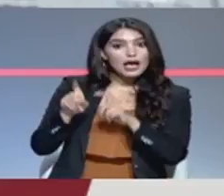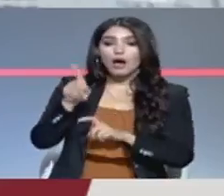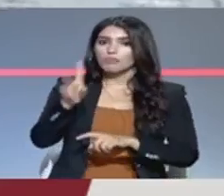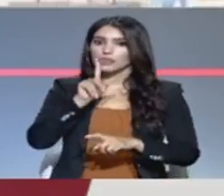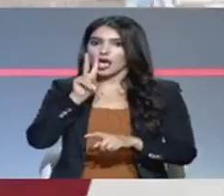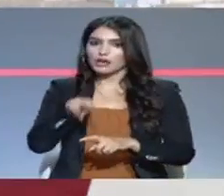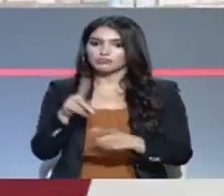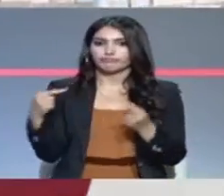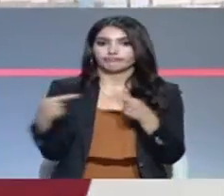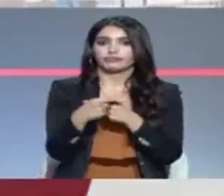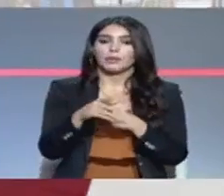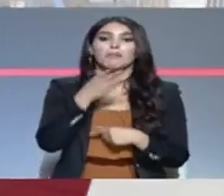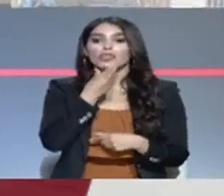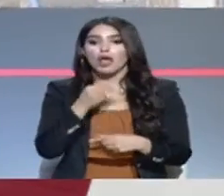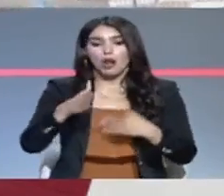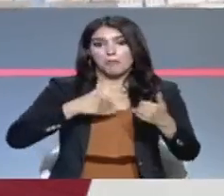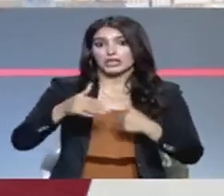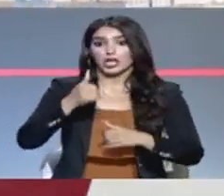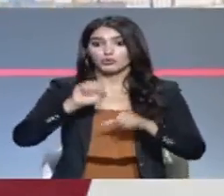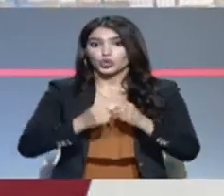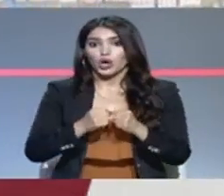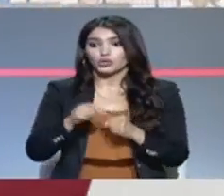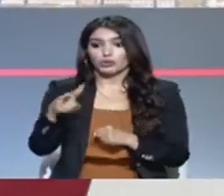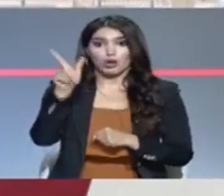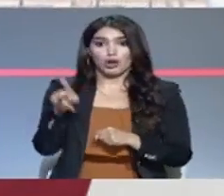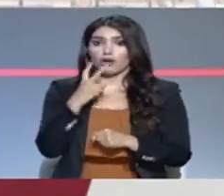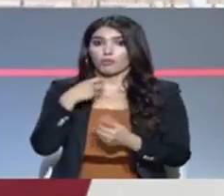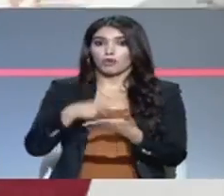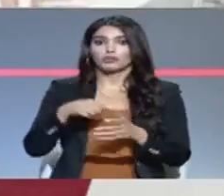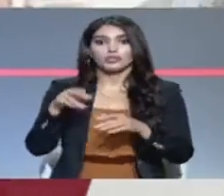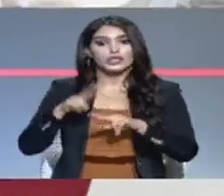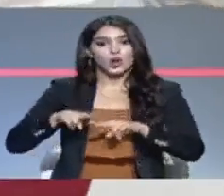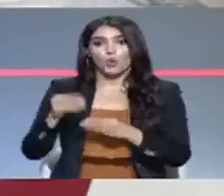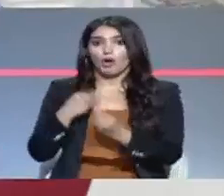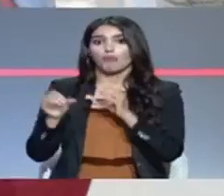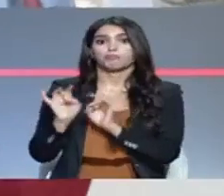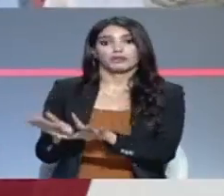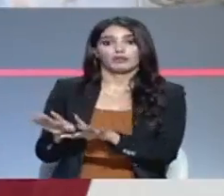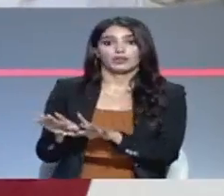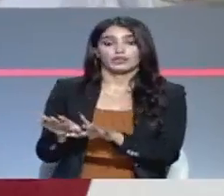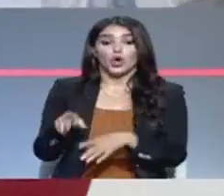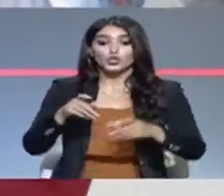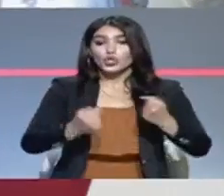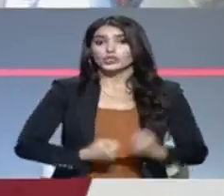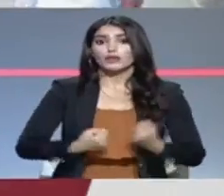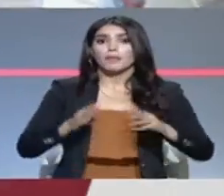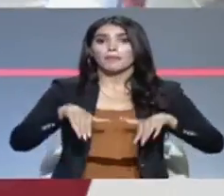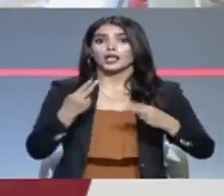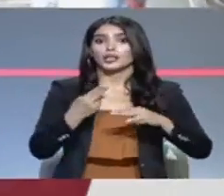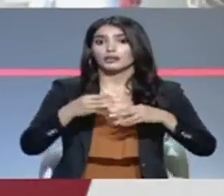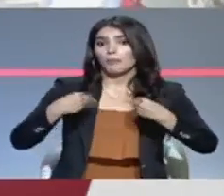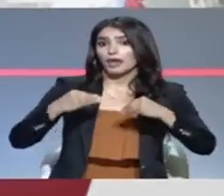عكس ذلك. كان ضربت له حاجة ولا تكسرت يصلح على حسابه ويطيش. هذه مصلحة بعد البيع تقعد تجري في جلودهم